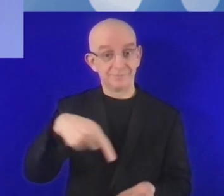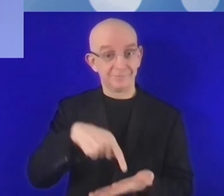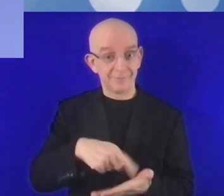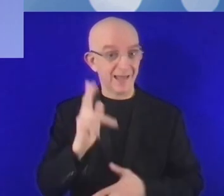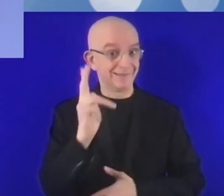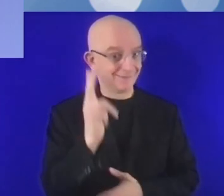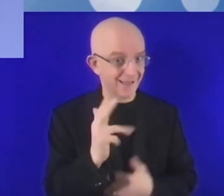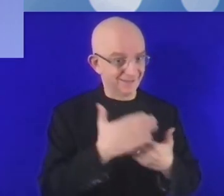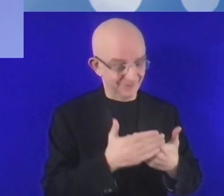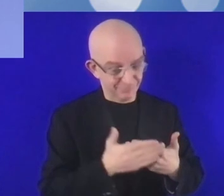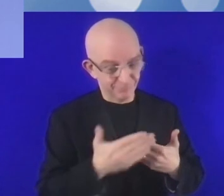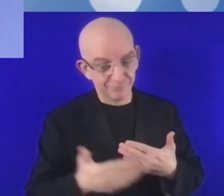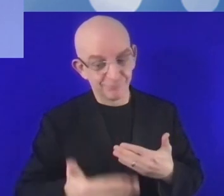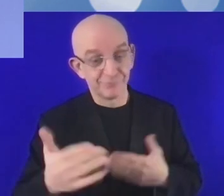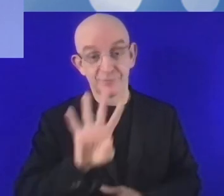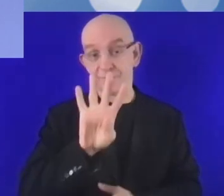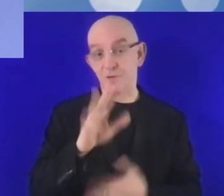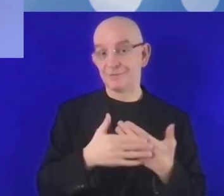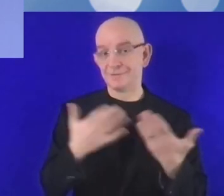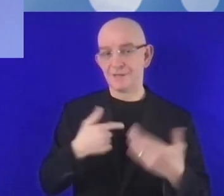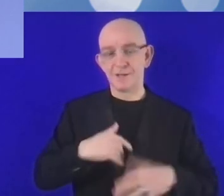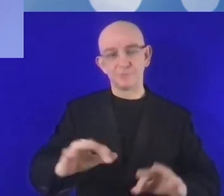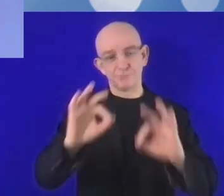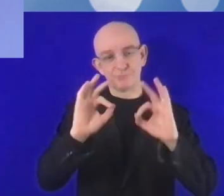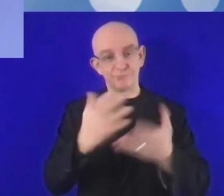坛就开始。祝大家